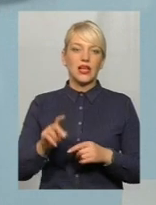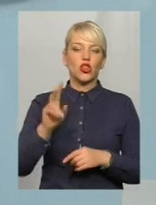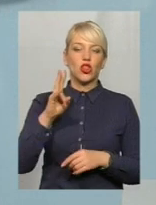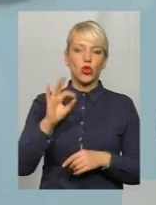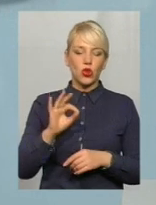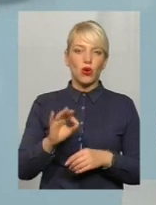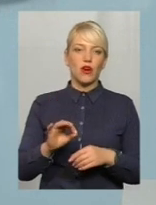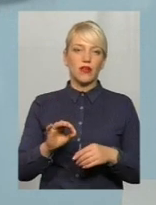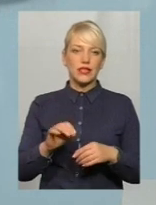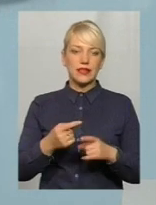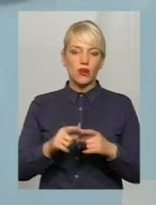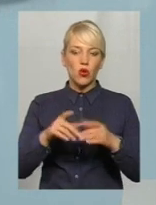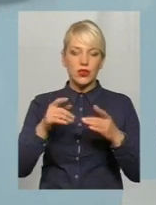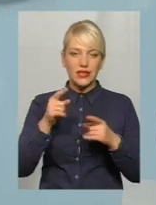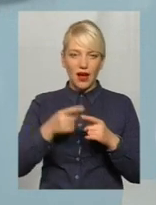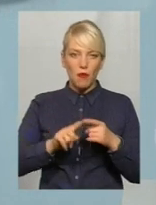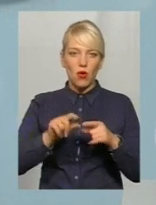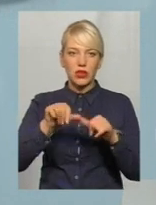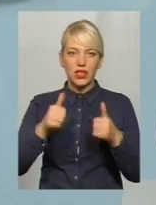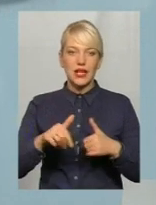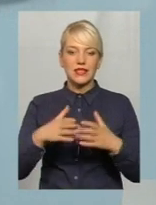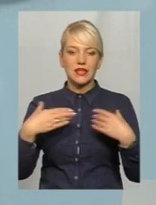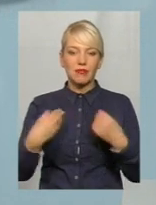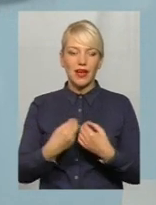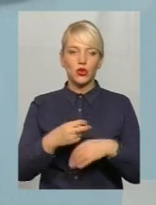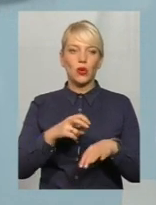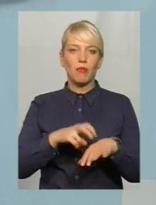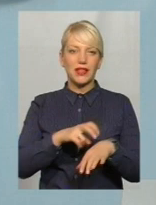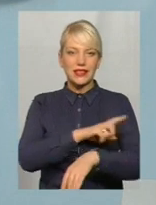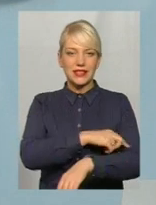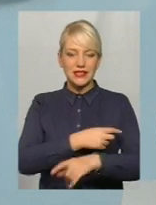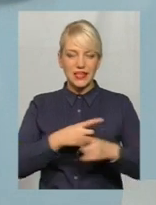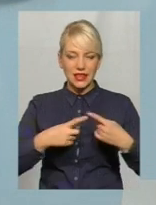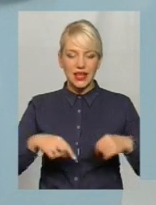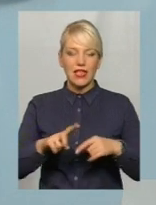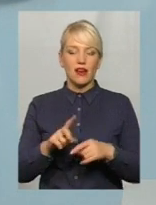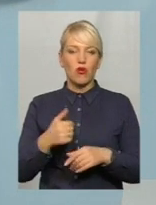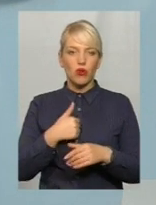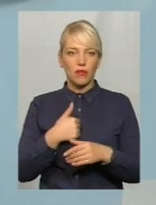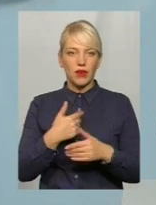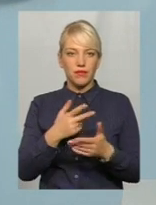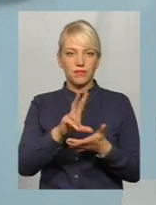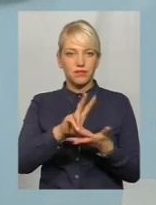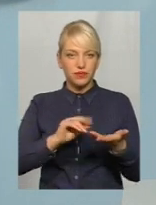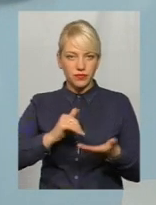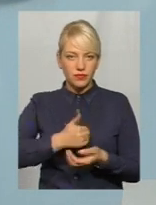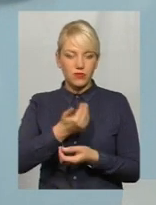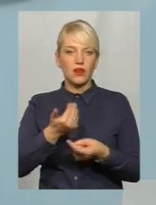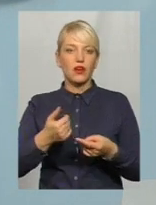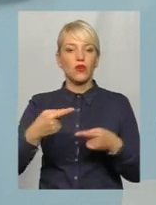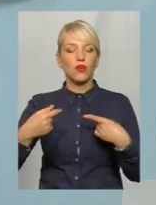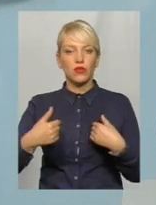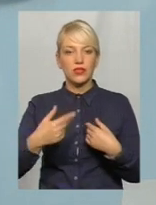модель сімейної медицини, яка працює у Європі, на яку ми посилаємось і до якої прагнемо, говорить про те, що сьогодні